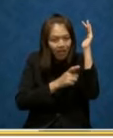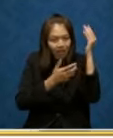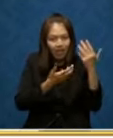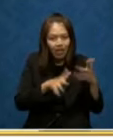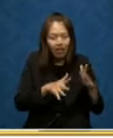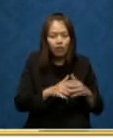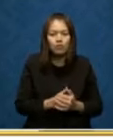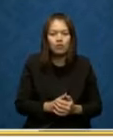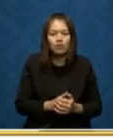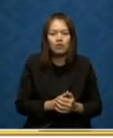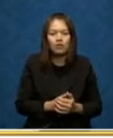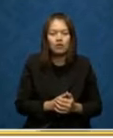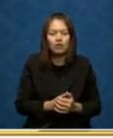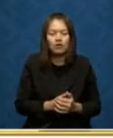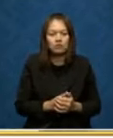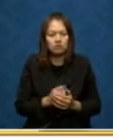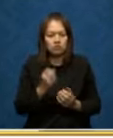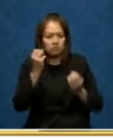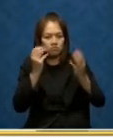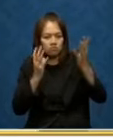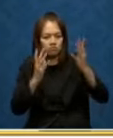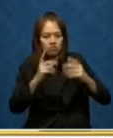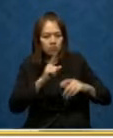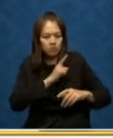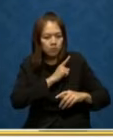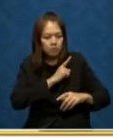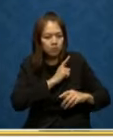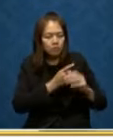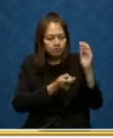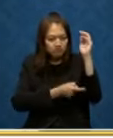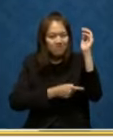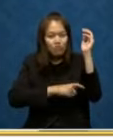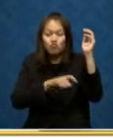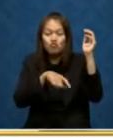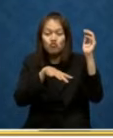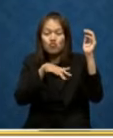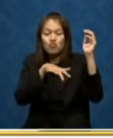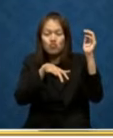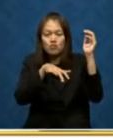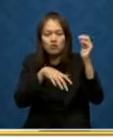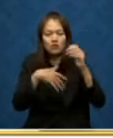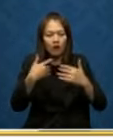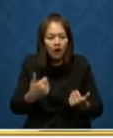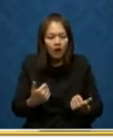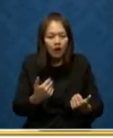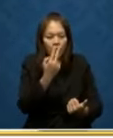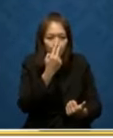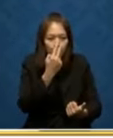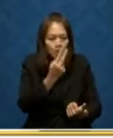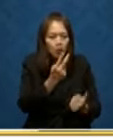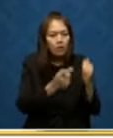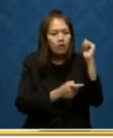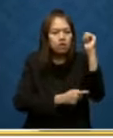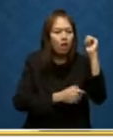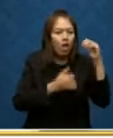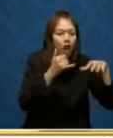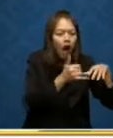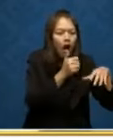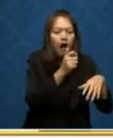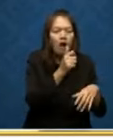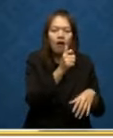ปรากฏว่าป่าไม้เข้าไปดูเมื่อก่อนก็ตัดได้อยู่อย่างปกติแล้วครับแต่ปรากฏว่าณวันนี้เนี่ยเข้าไปกรีดไม่ได้แล้วครับ